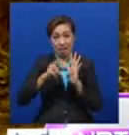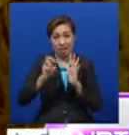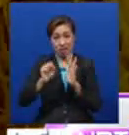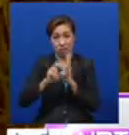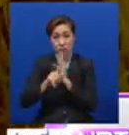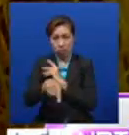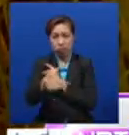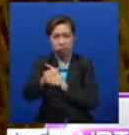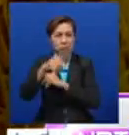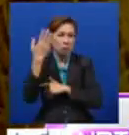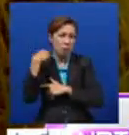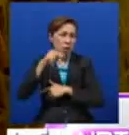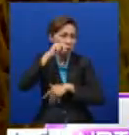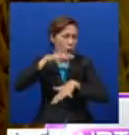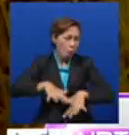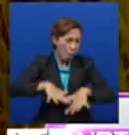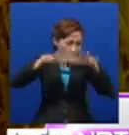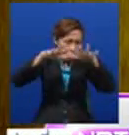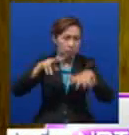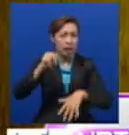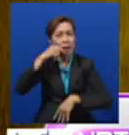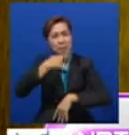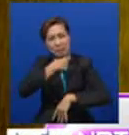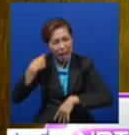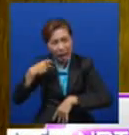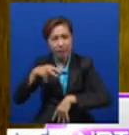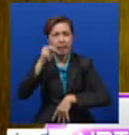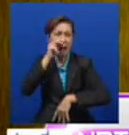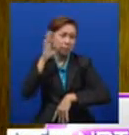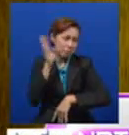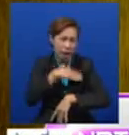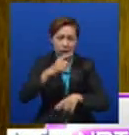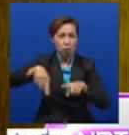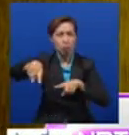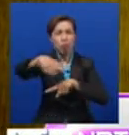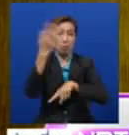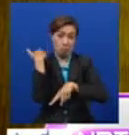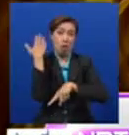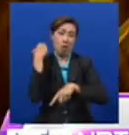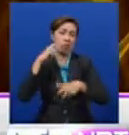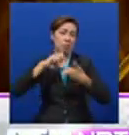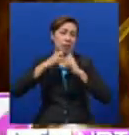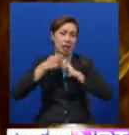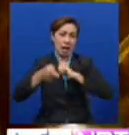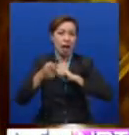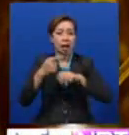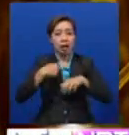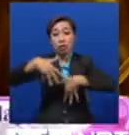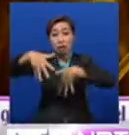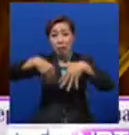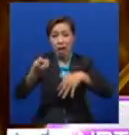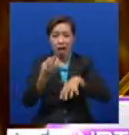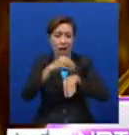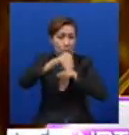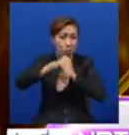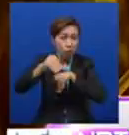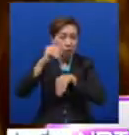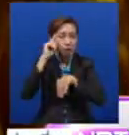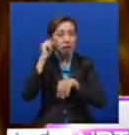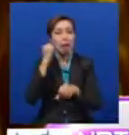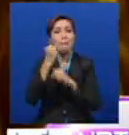ำซากน้ำแล้งและน้ำเน่าเสียทำให้ชาวบ้านซึ่งส่วนใหญ่ยึดอาชีพทำนาเป็นหลักสามารถทำนาได้เพียงปีละครั้งเท่